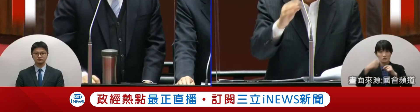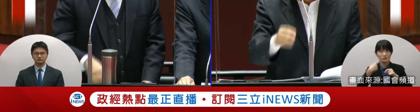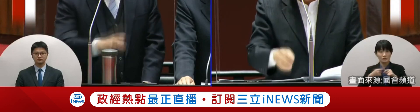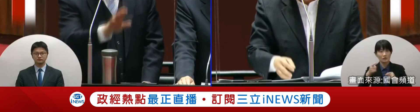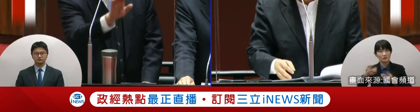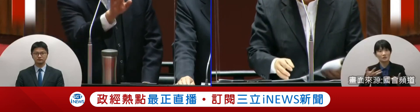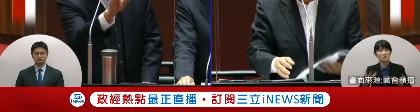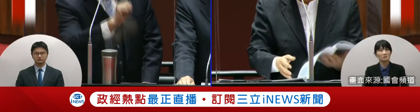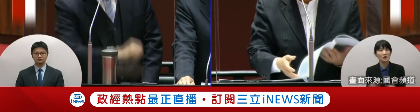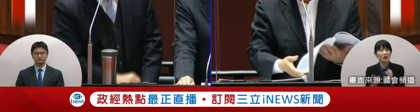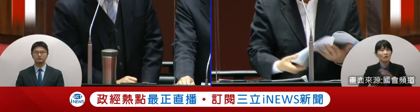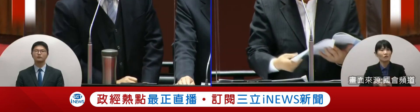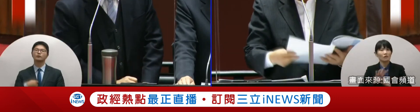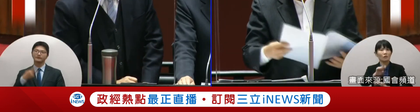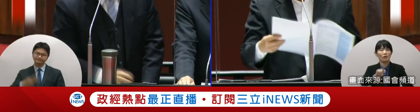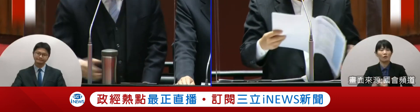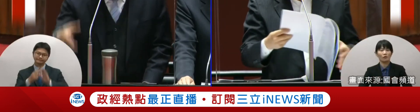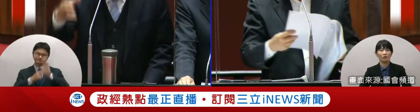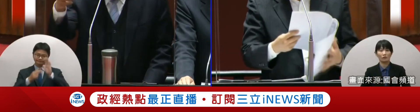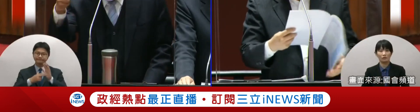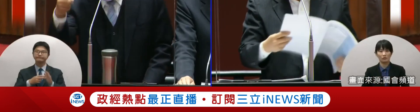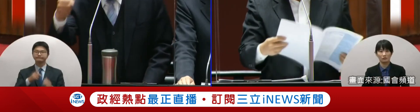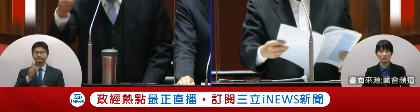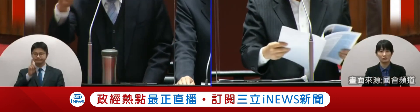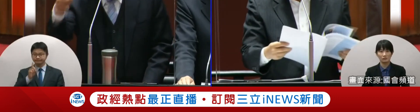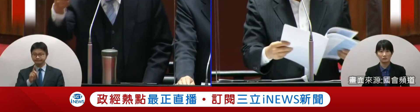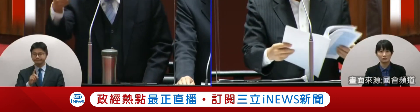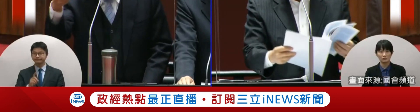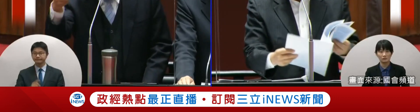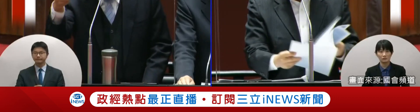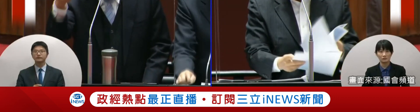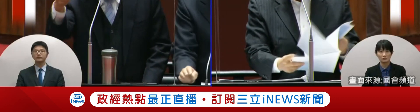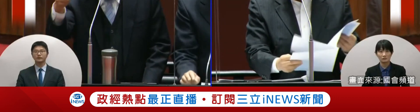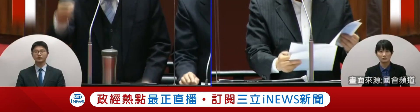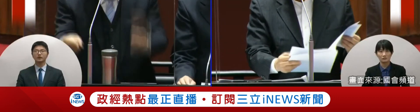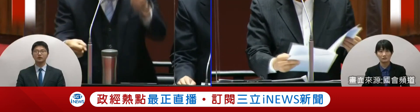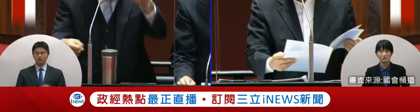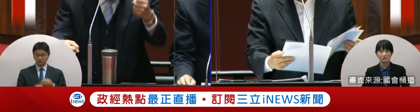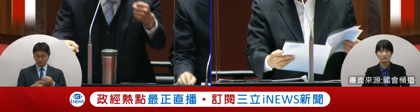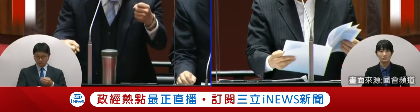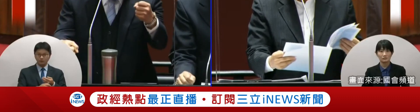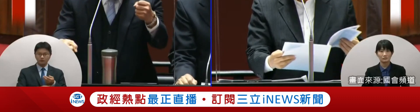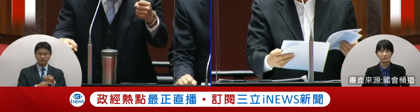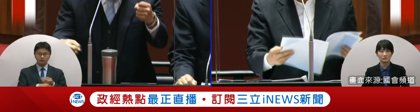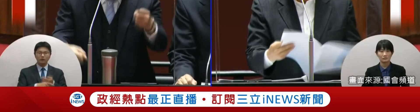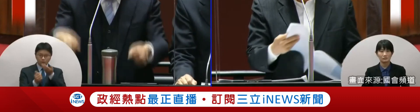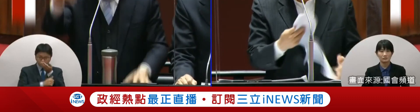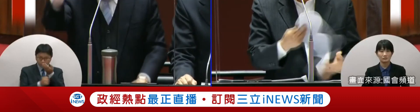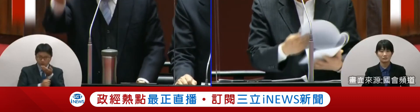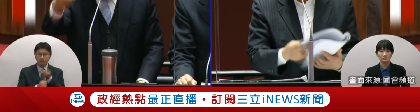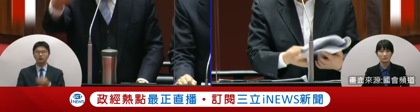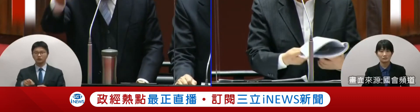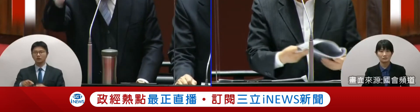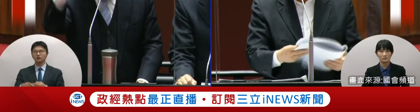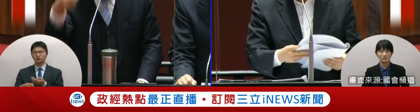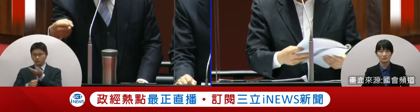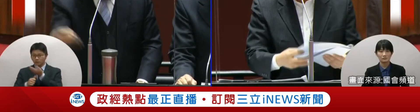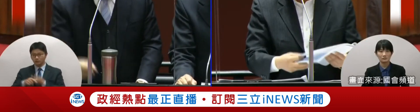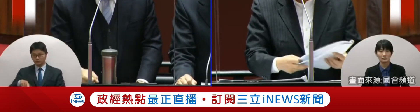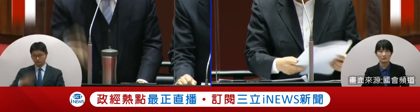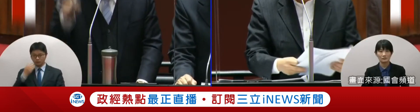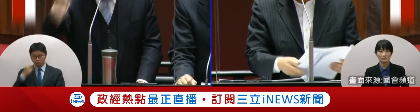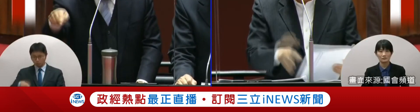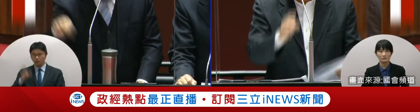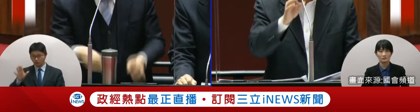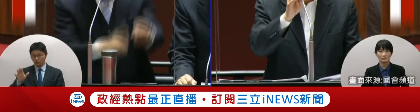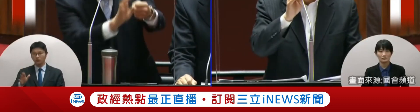有违法嘛？ 我再给你解释一点好吧，持有毒品违法， 使用毒品违法，现在告诉你有持